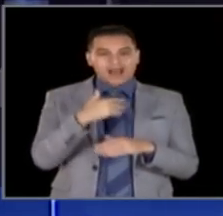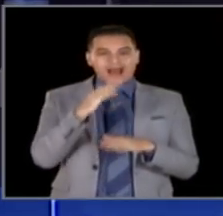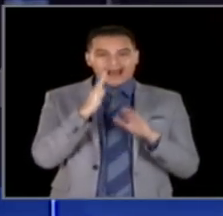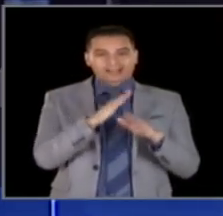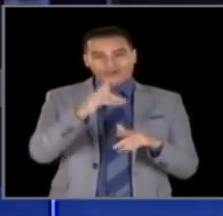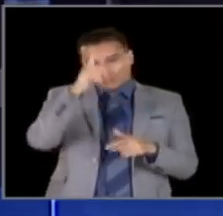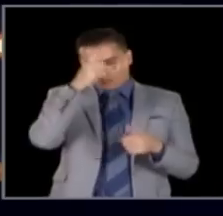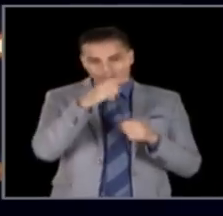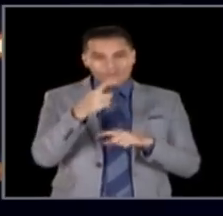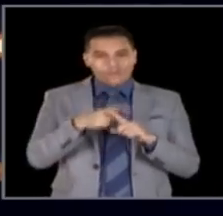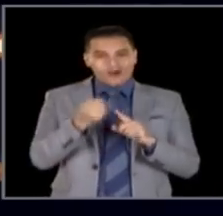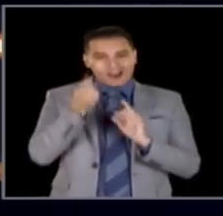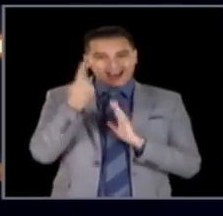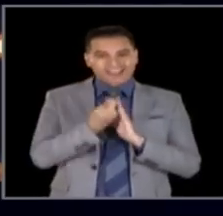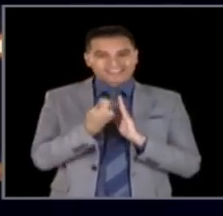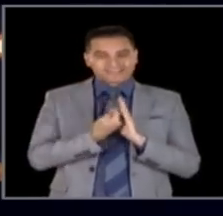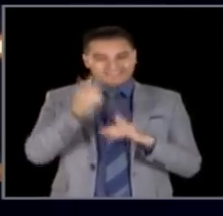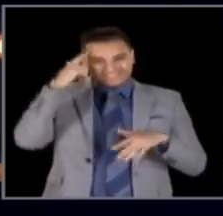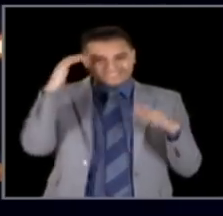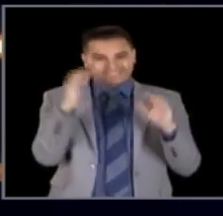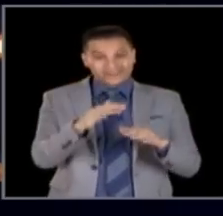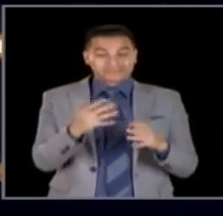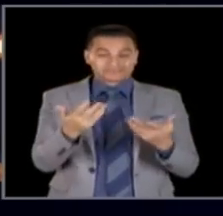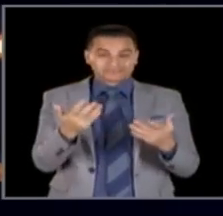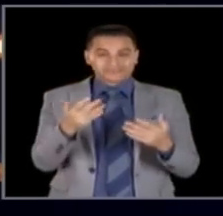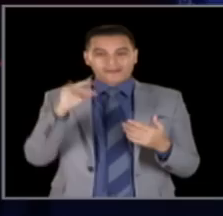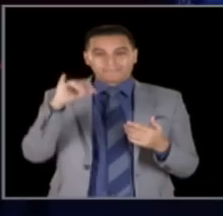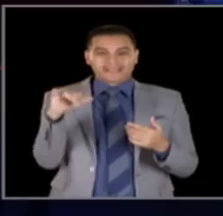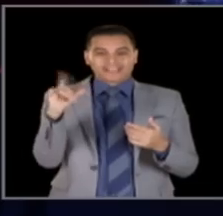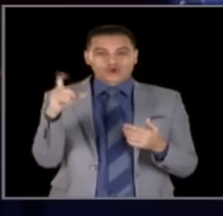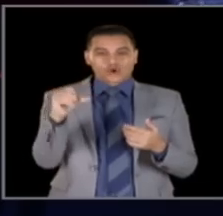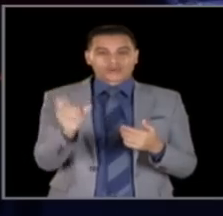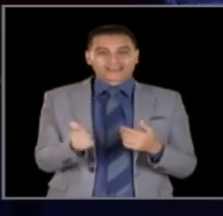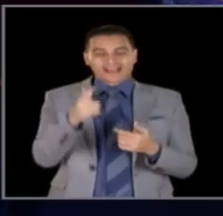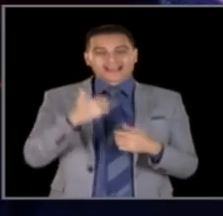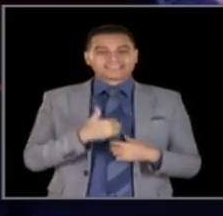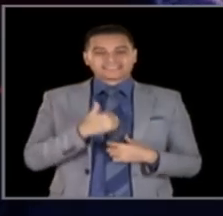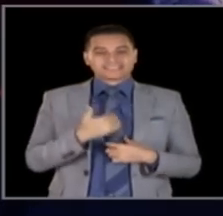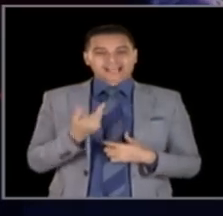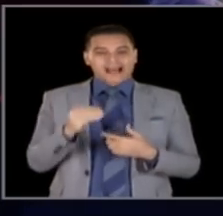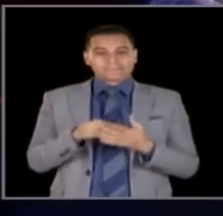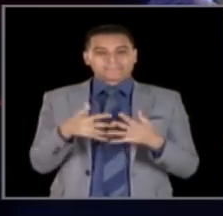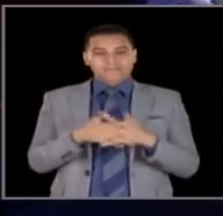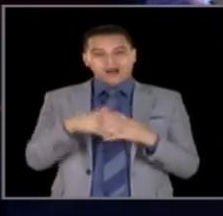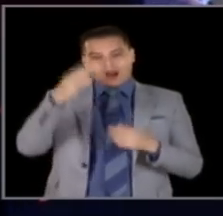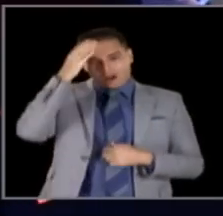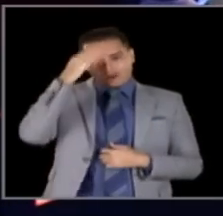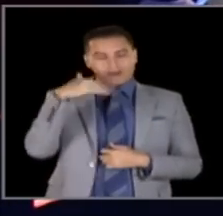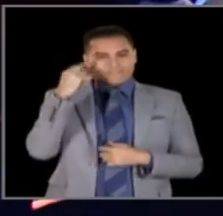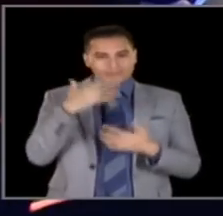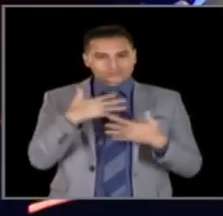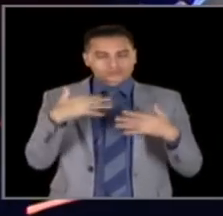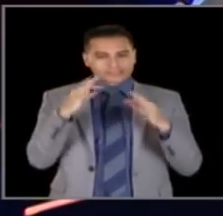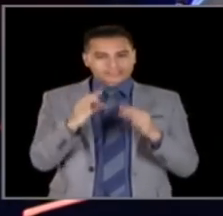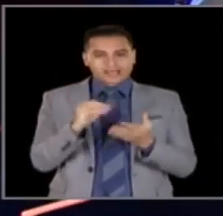وأدب يعني. الاتنين علوم وأدب. ازيك يا ميرونا؟ إحساسك إيه بقى وأنت بتشارك مع العباقرة؟ مبسوطة الحقيقة وسعيدة